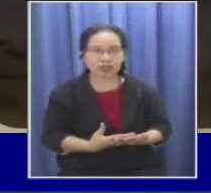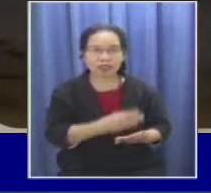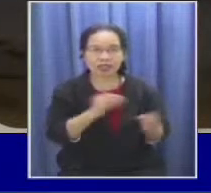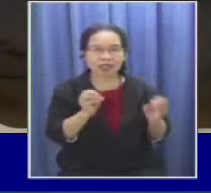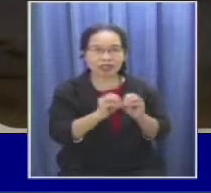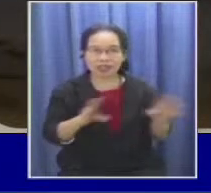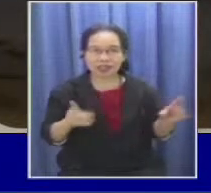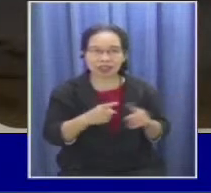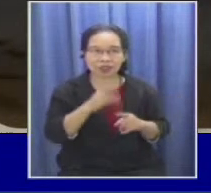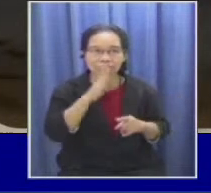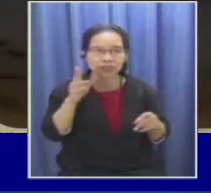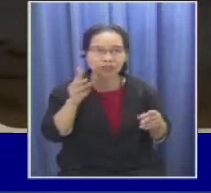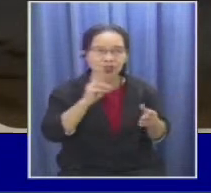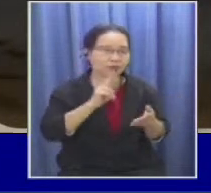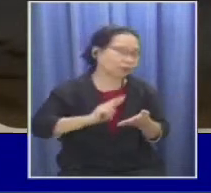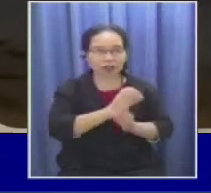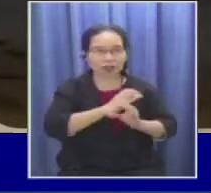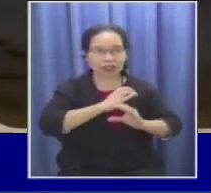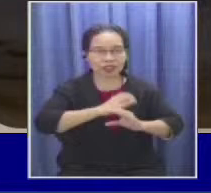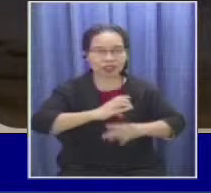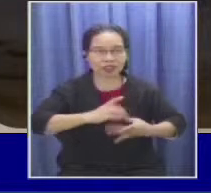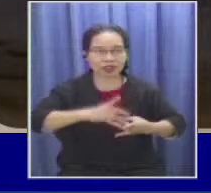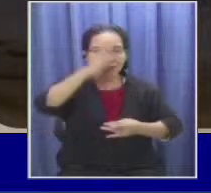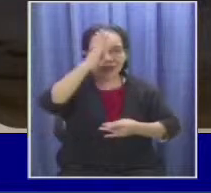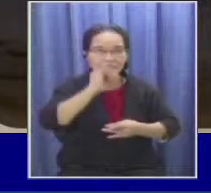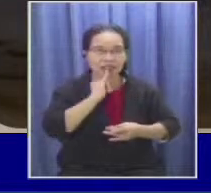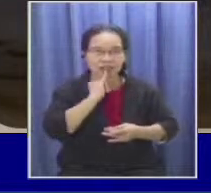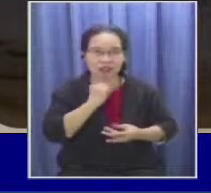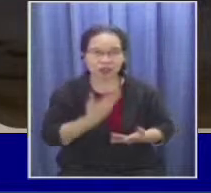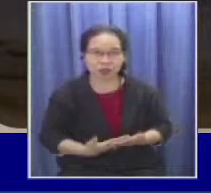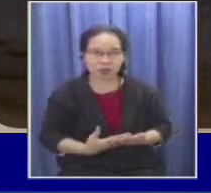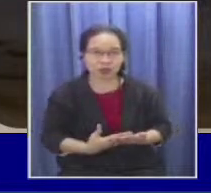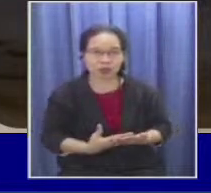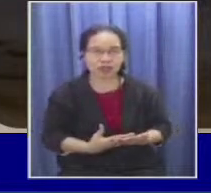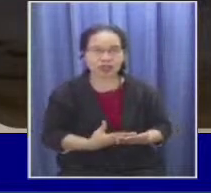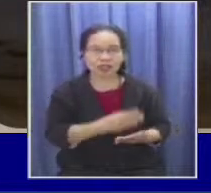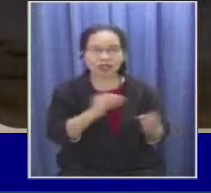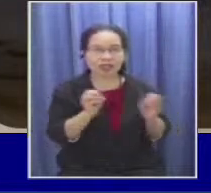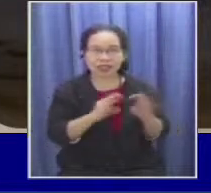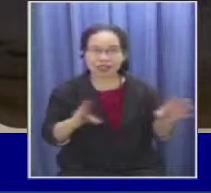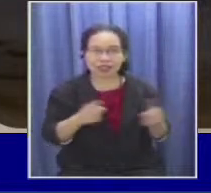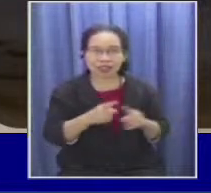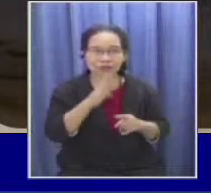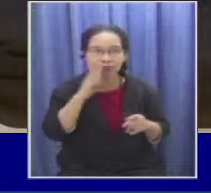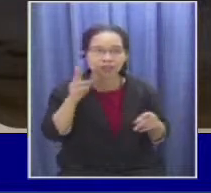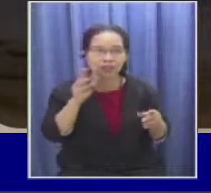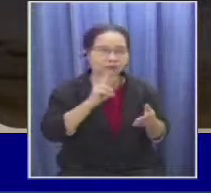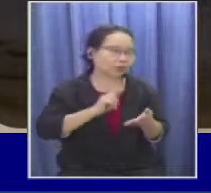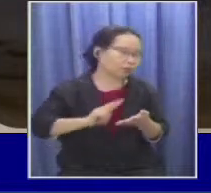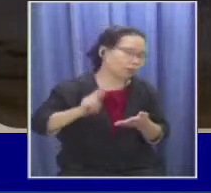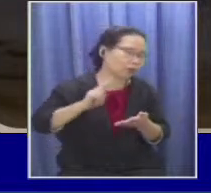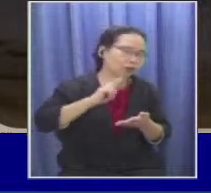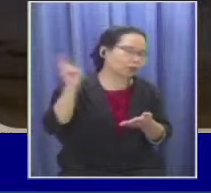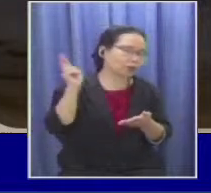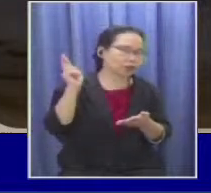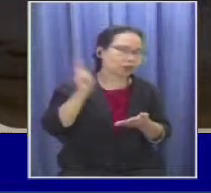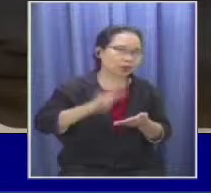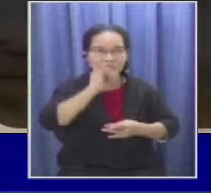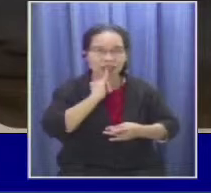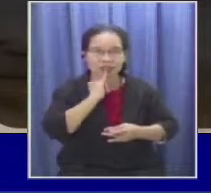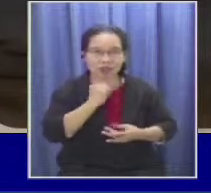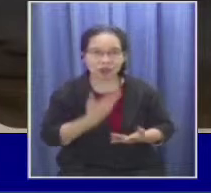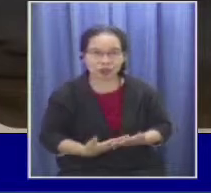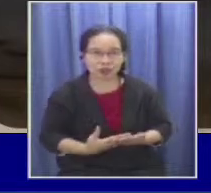mu bompa ye da Nyankopon wase mama ye kenkan 1 Timothy 4 verse 4 na